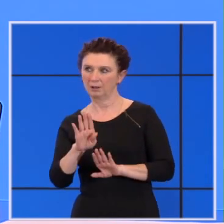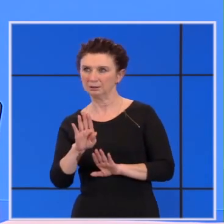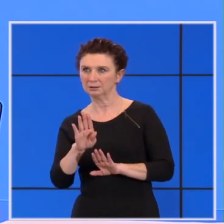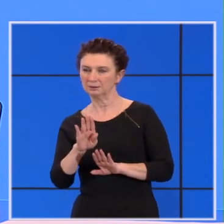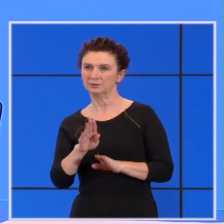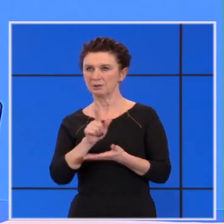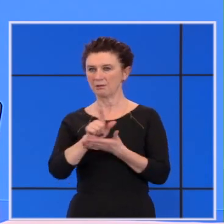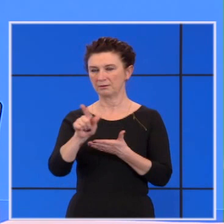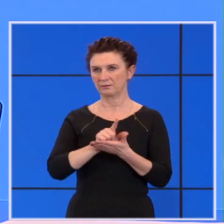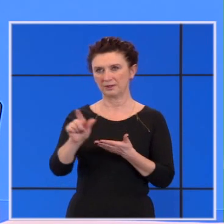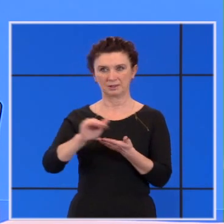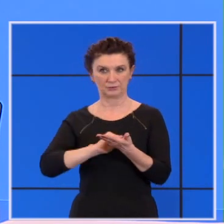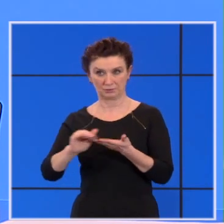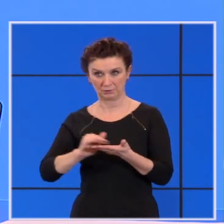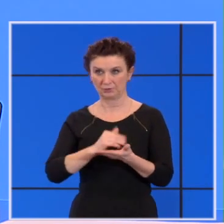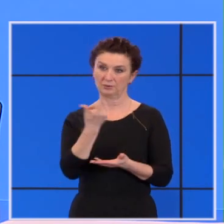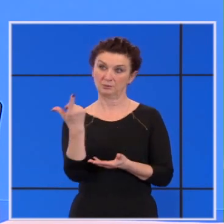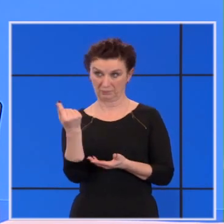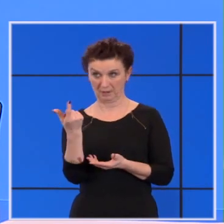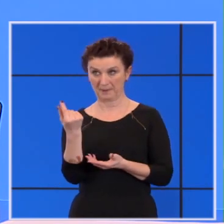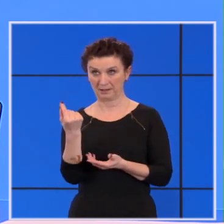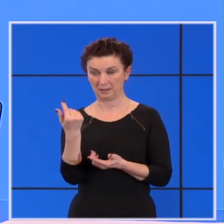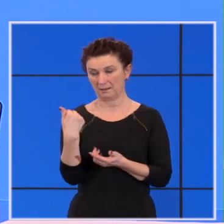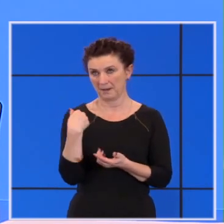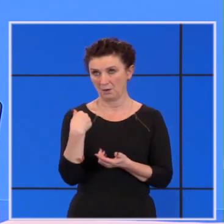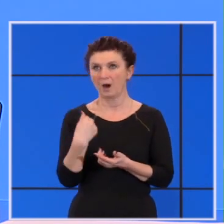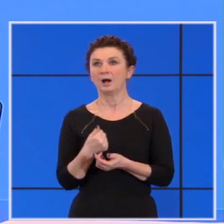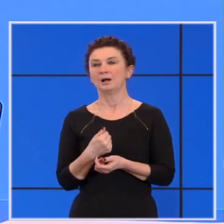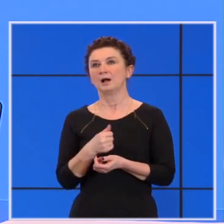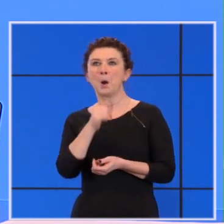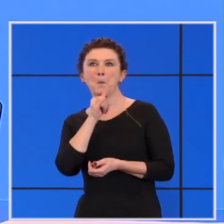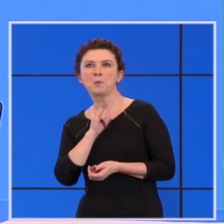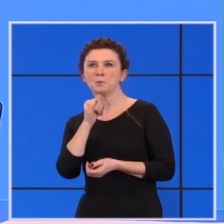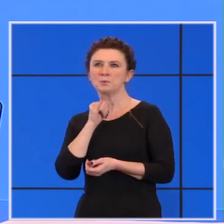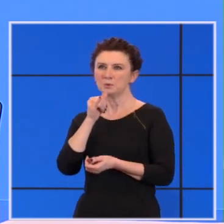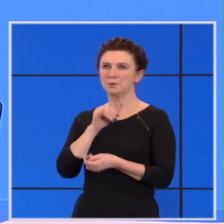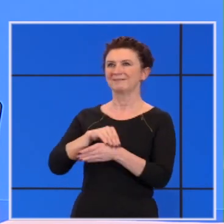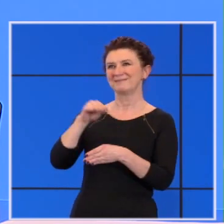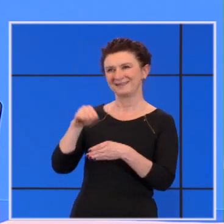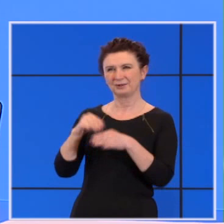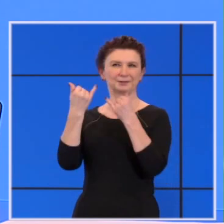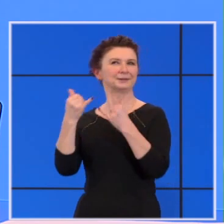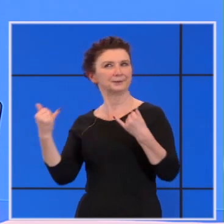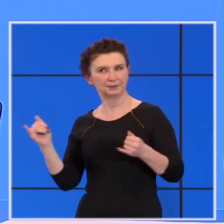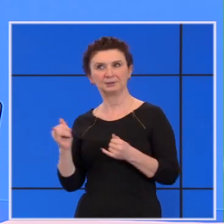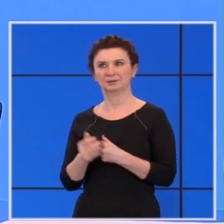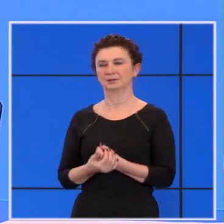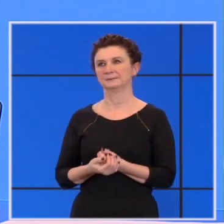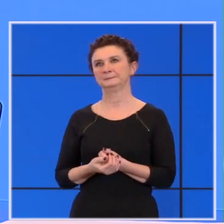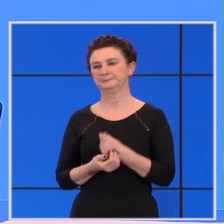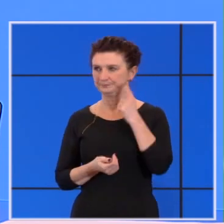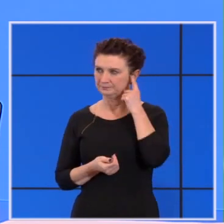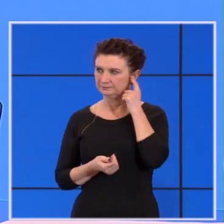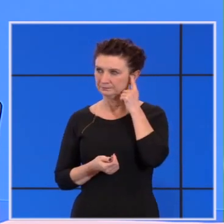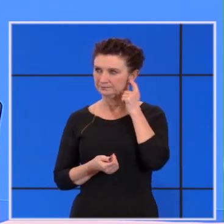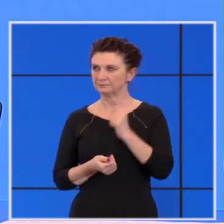ta żyjąca ze sobą para wykorzystała wszystkie możliwe metody do tego, aby przystąpić wreszcie do metody in vitro,